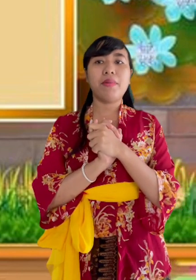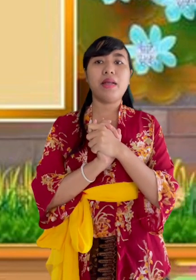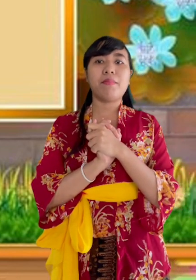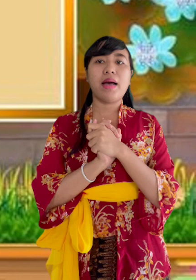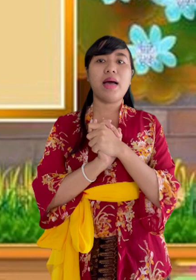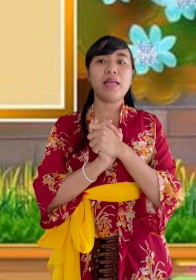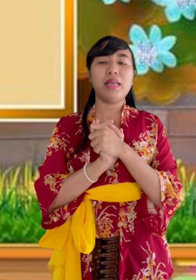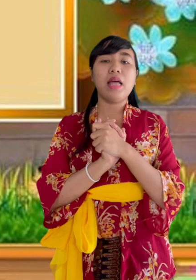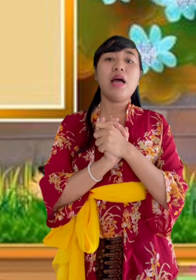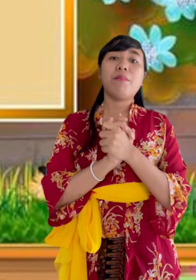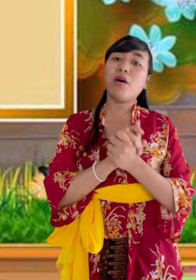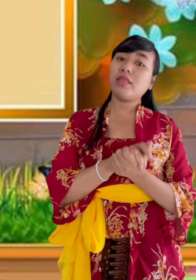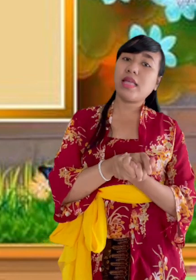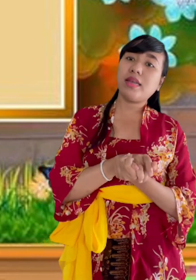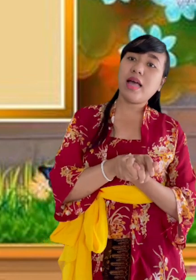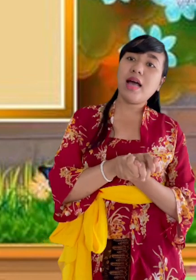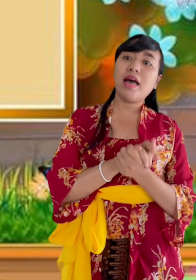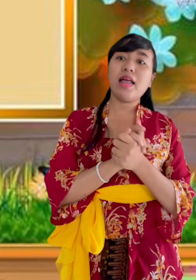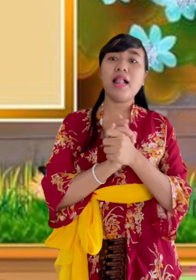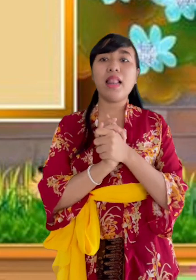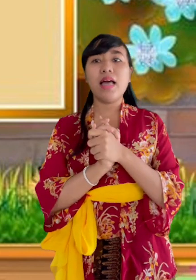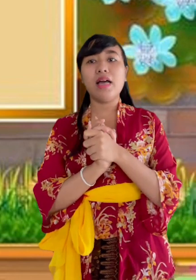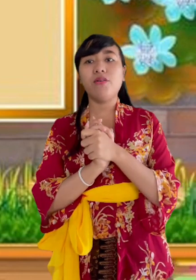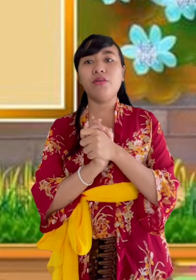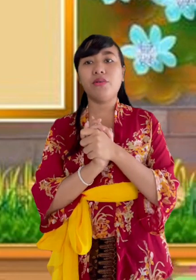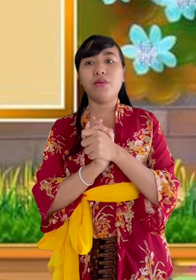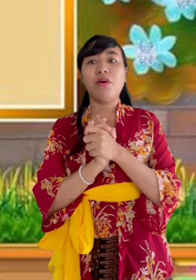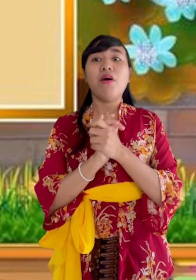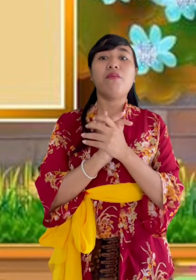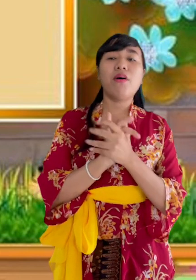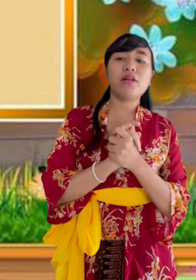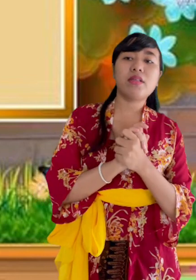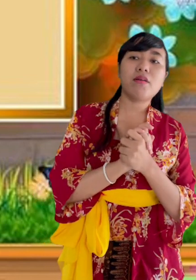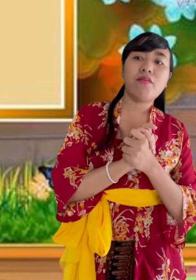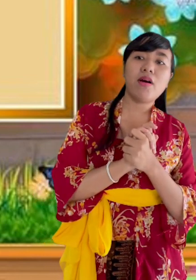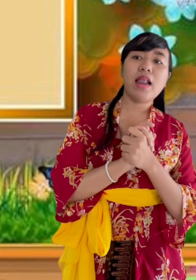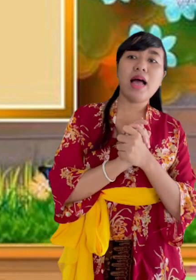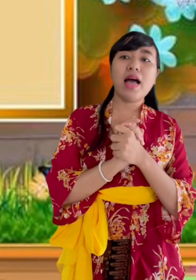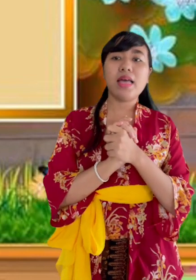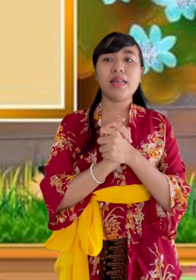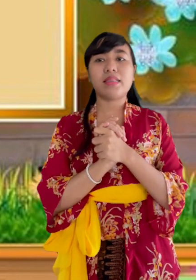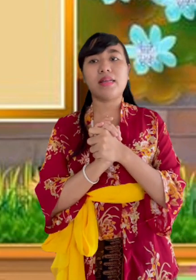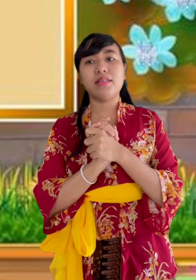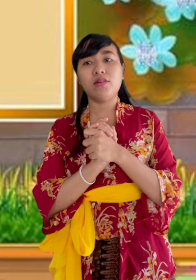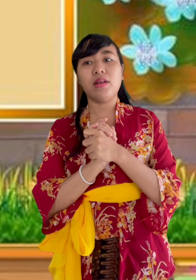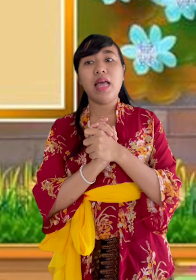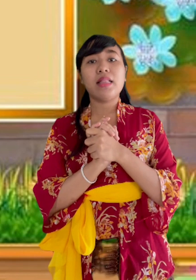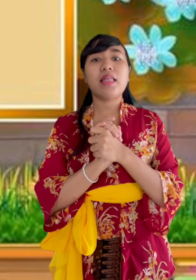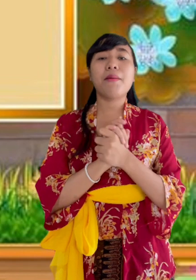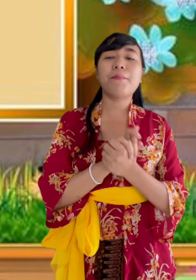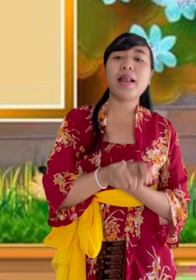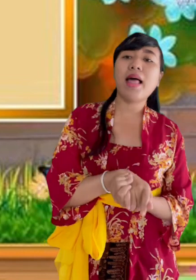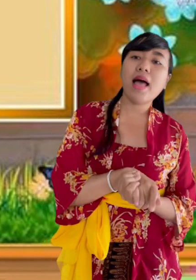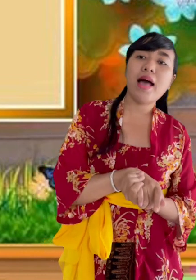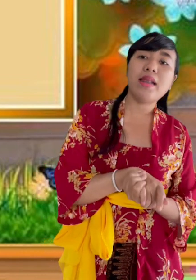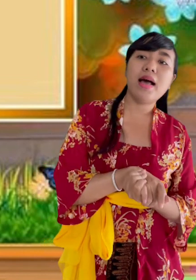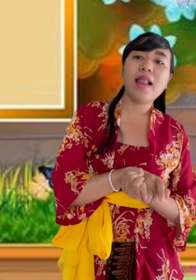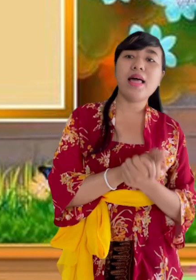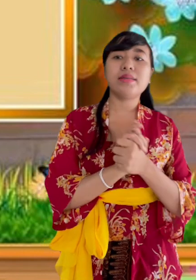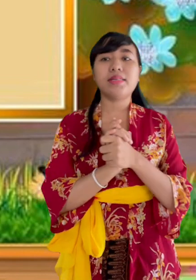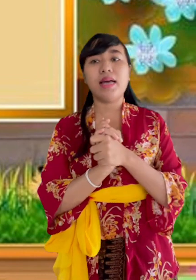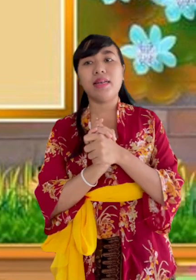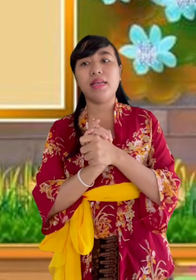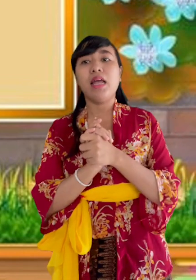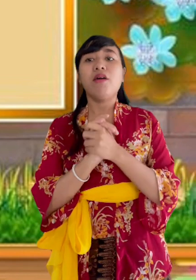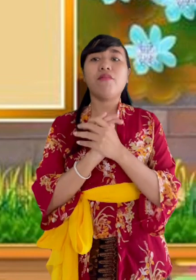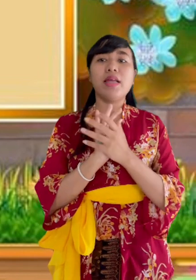taman bermain, mountain adalah gunung, waterfall air terjun, temple